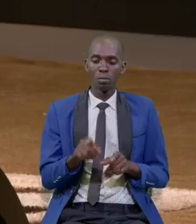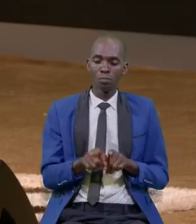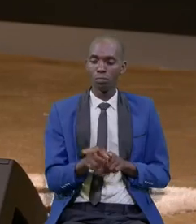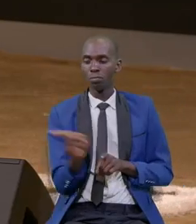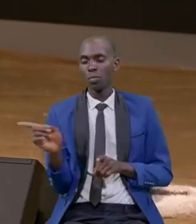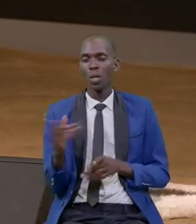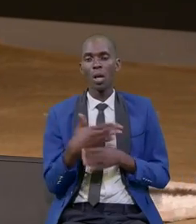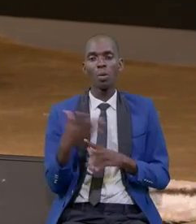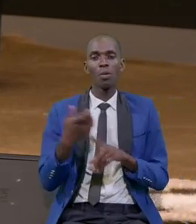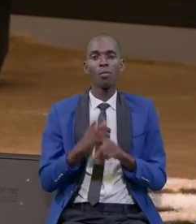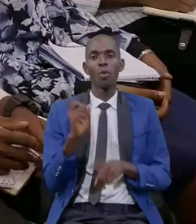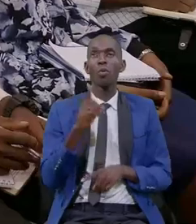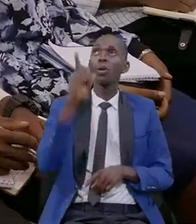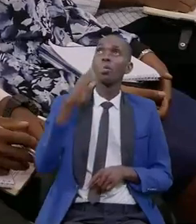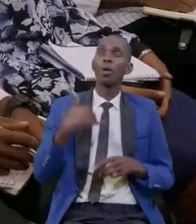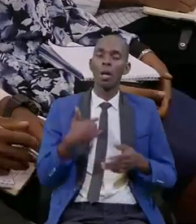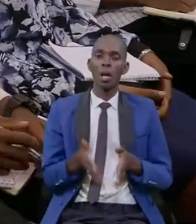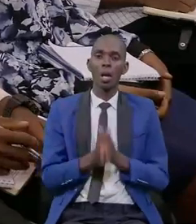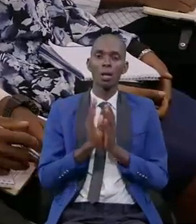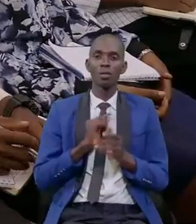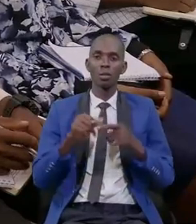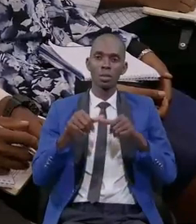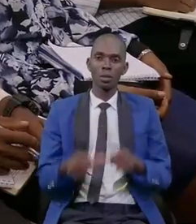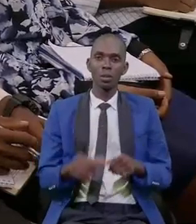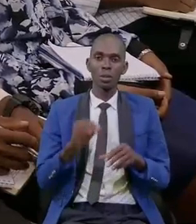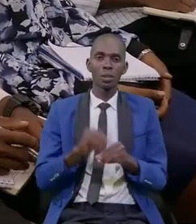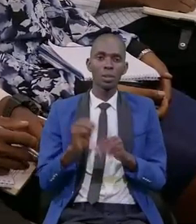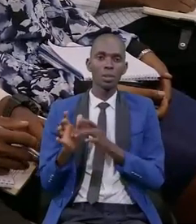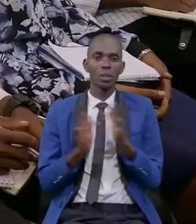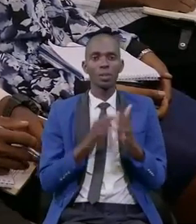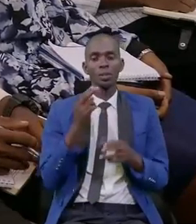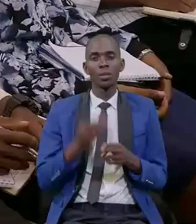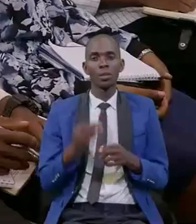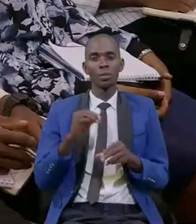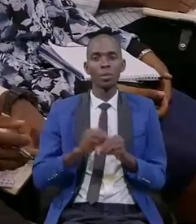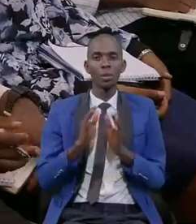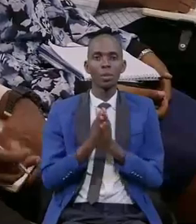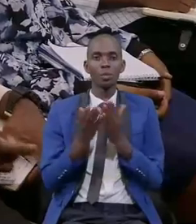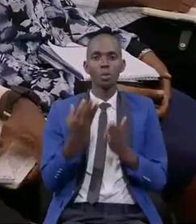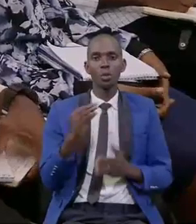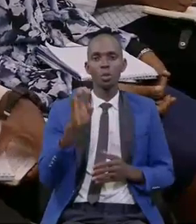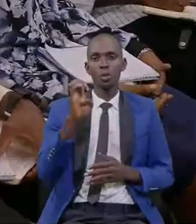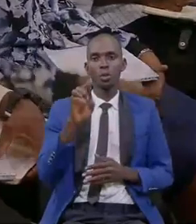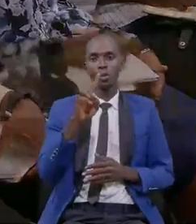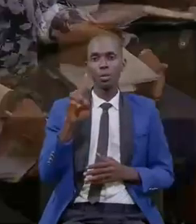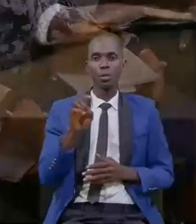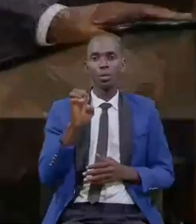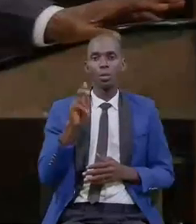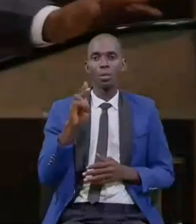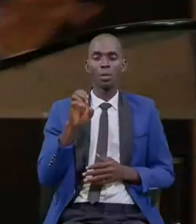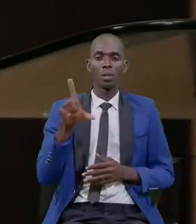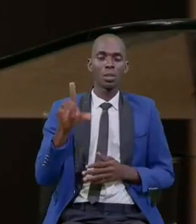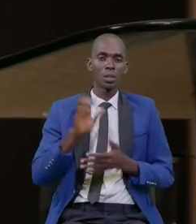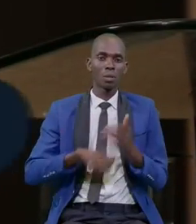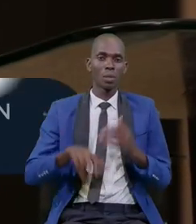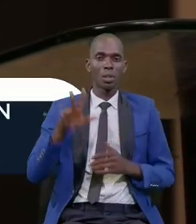prie que nous ne quittions pas là où le Seigneur nous a mis au nom de Jésus. Ézéchiel 30.